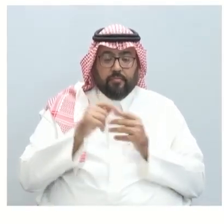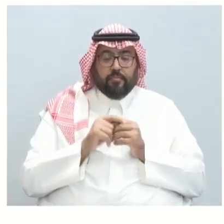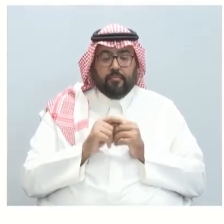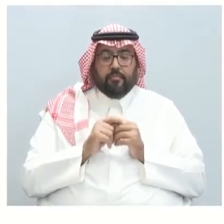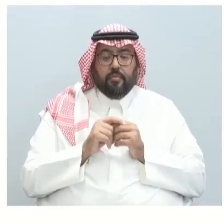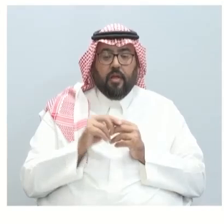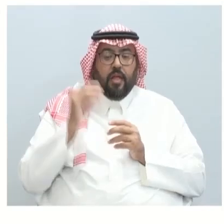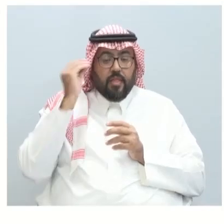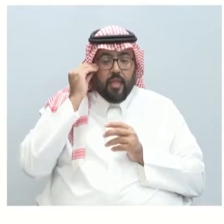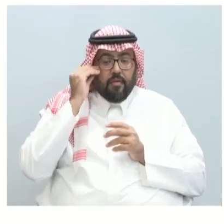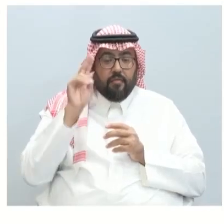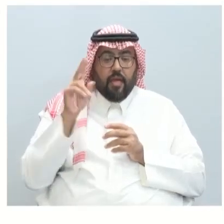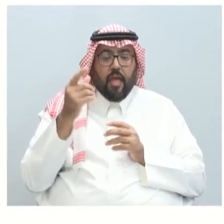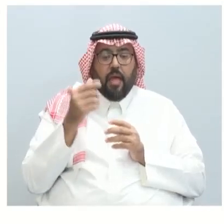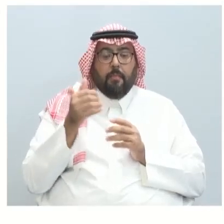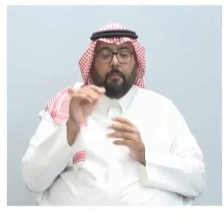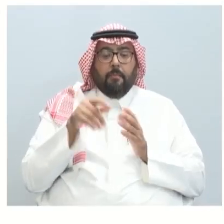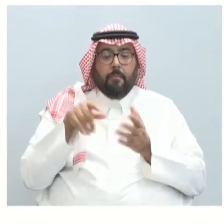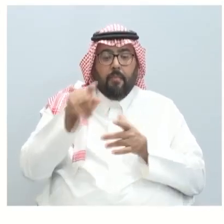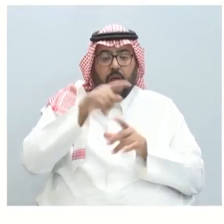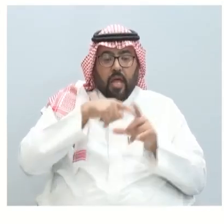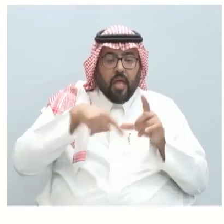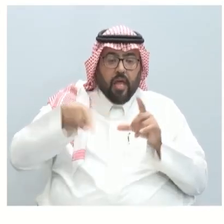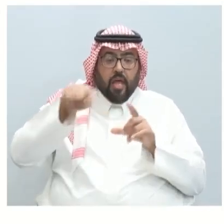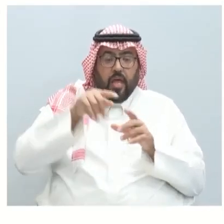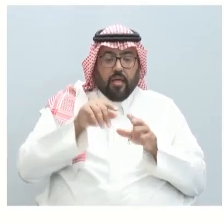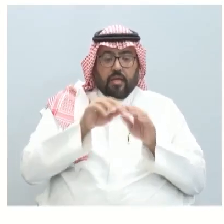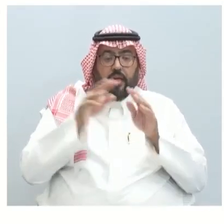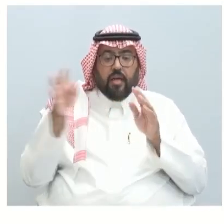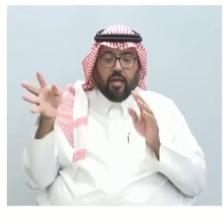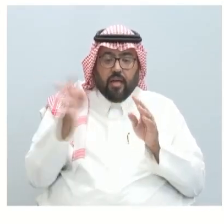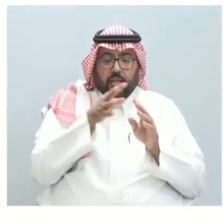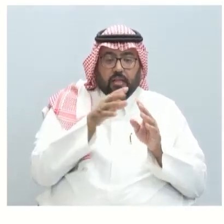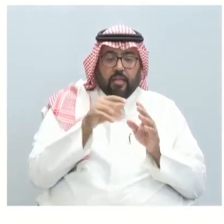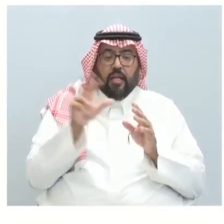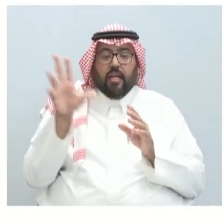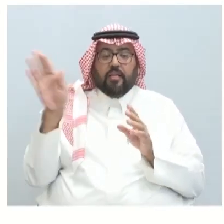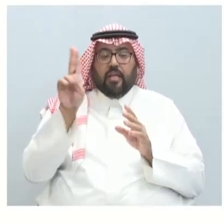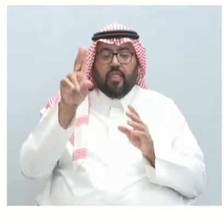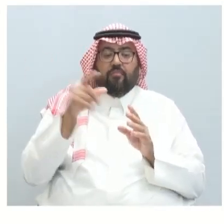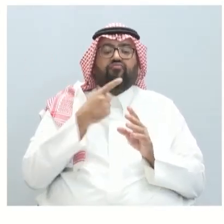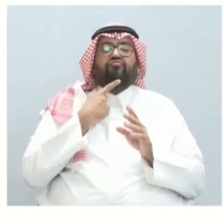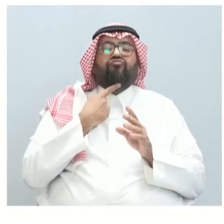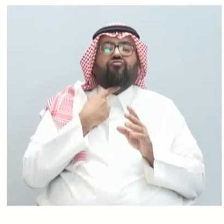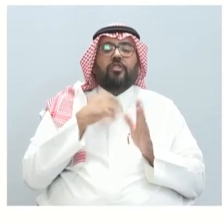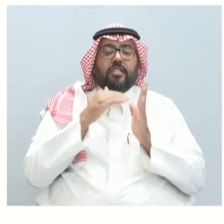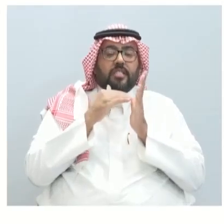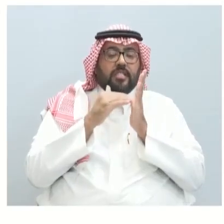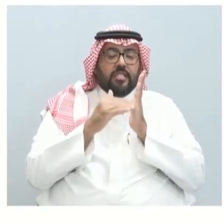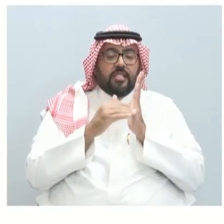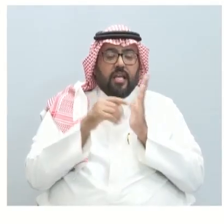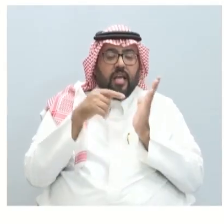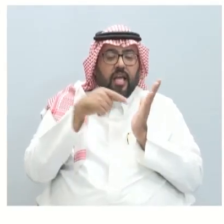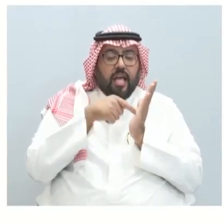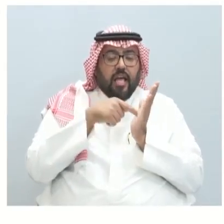تعرف امنه محيط الارض حول خط الاستواء وترغب في ايجاد نصف قطر الكره الارضيه